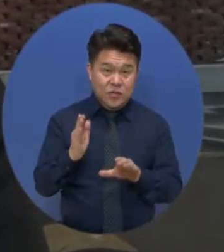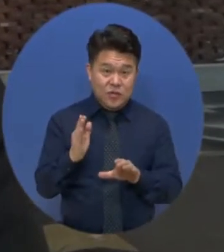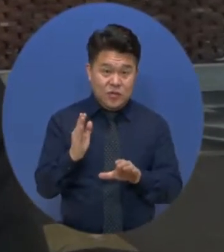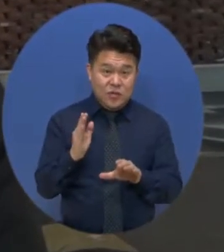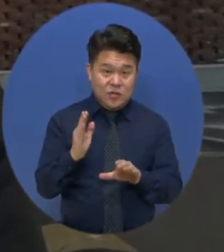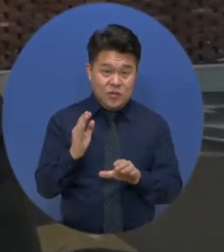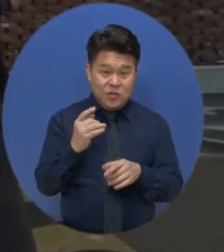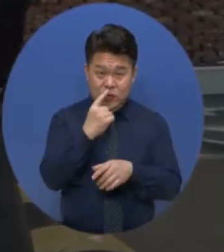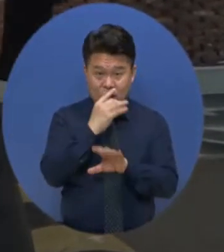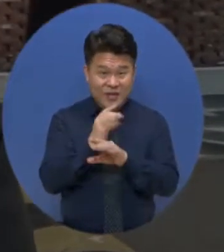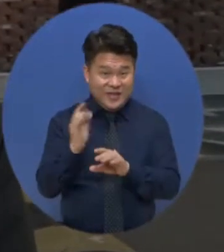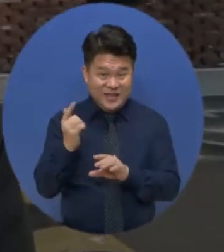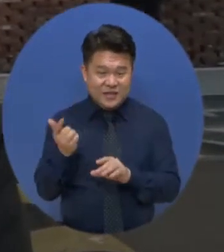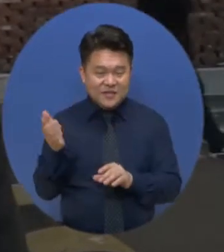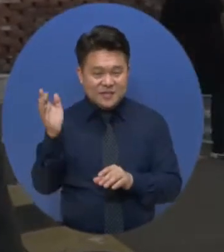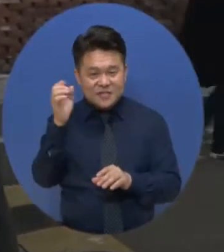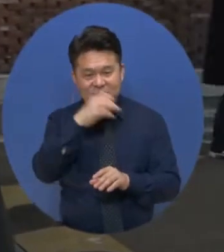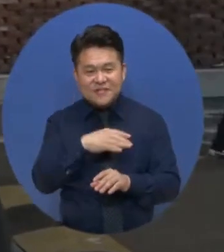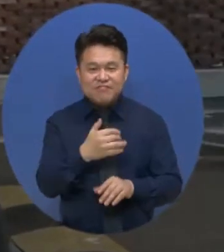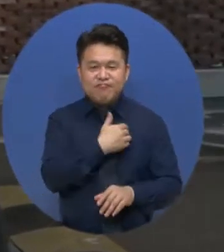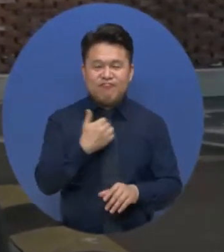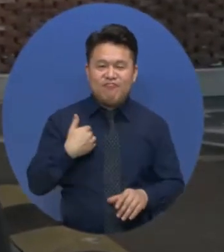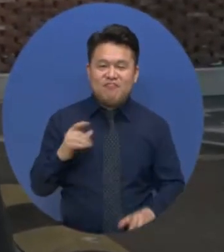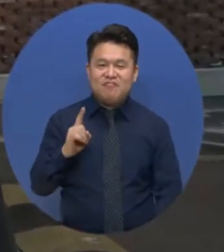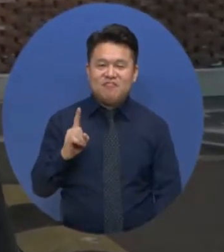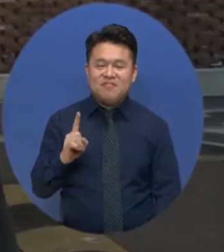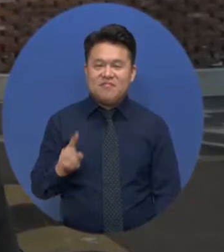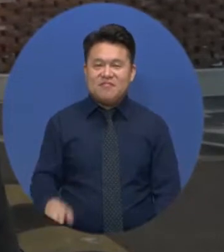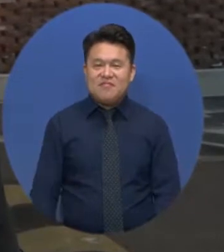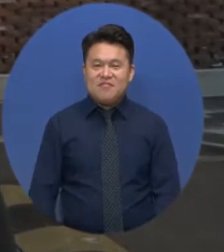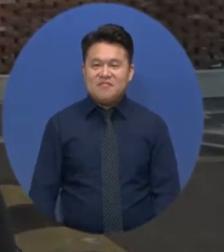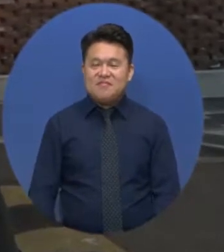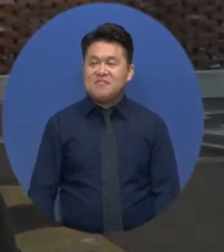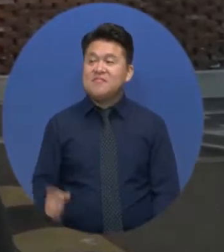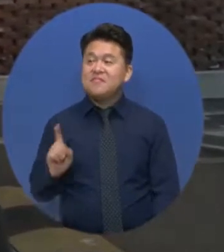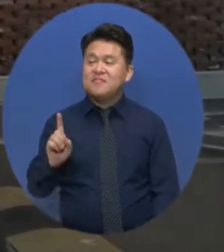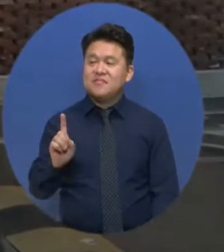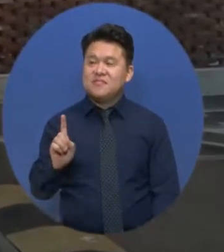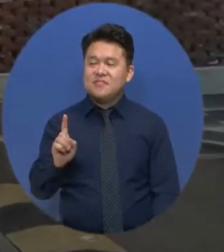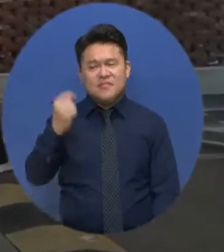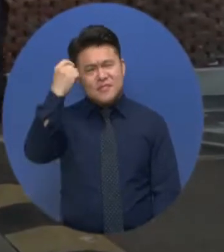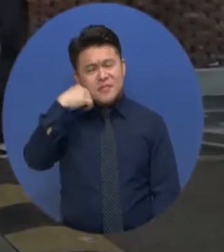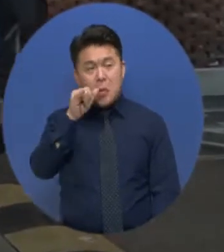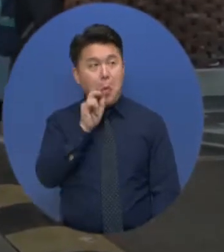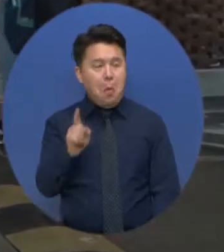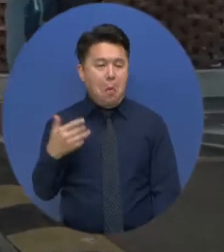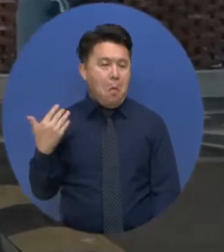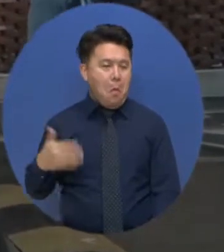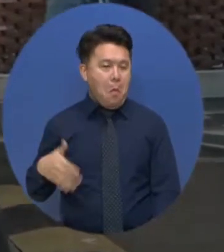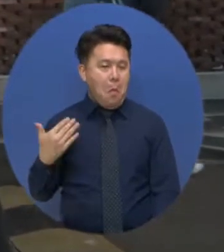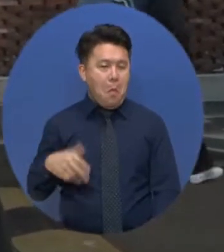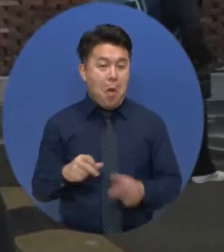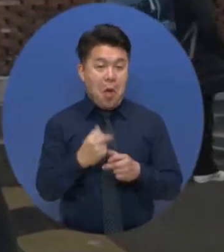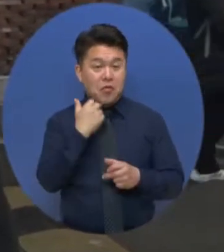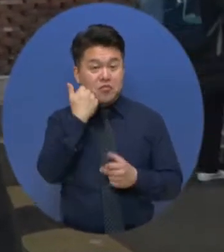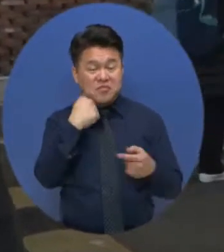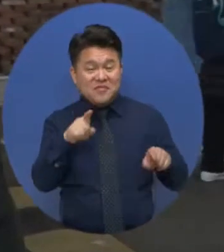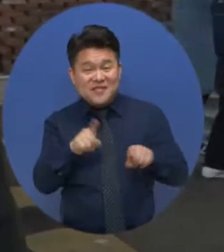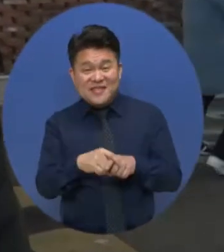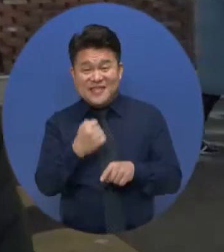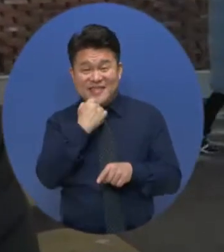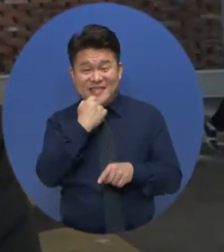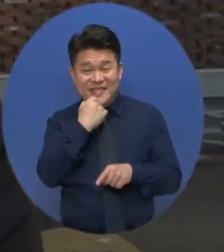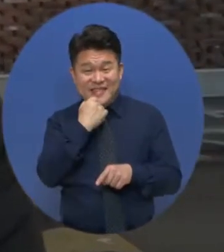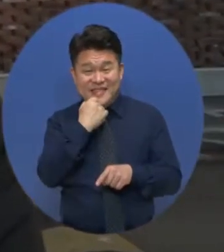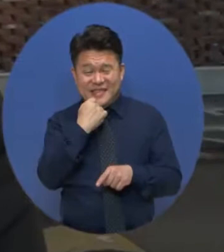수준의 코미디를 하는 건 아니었지만 그냥 되게 당당하게 저렇게 어느 정도의 감 개그 감을 가지고 비장애인과 같은